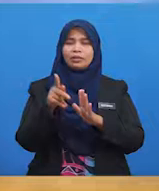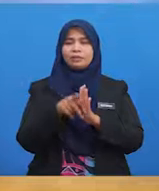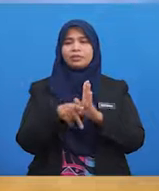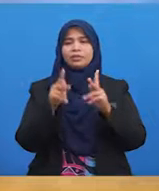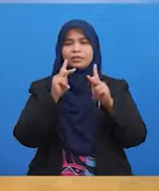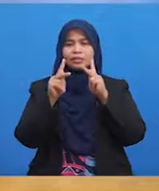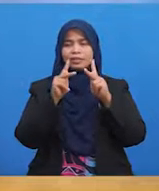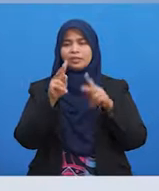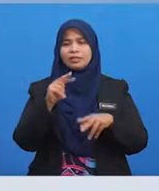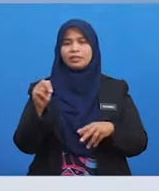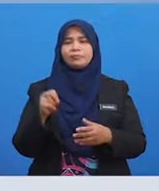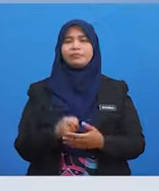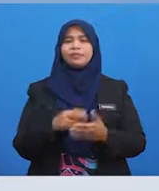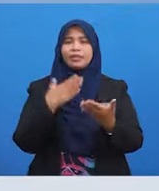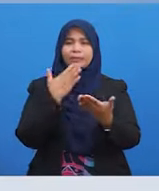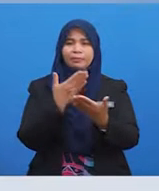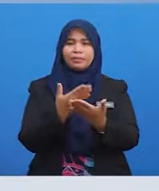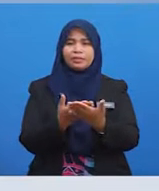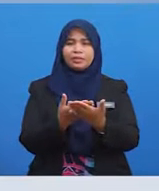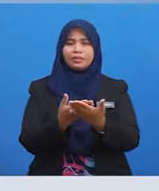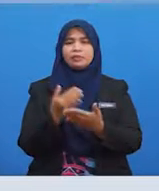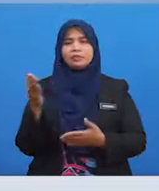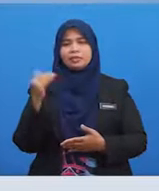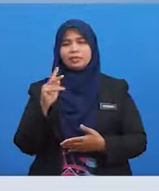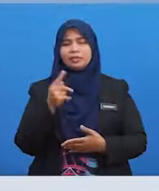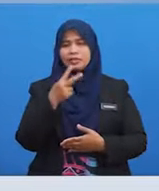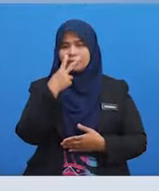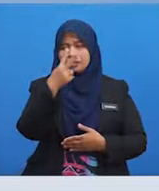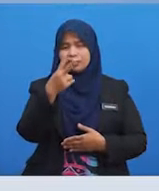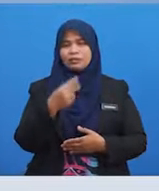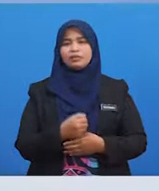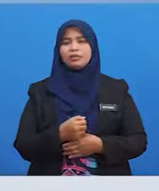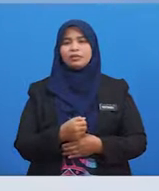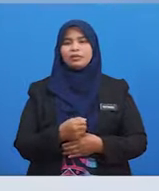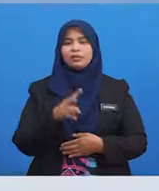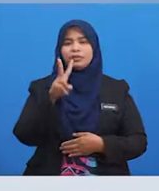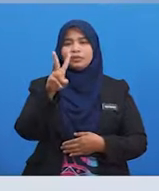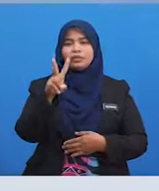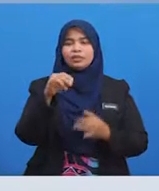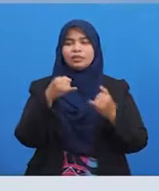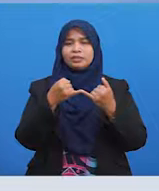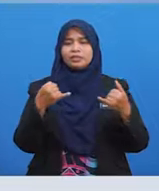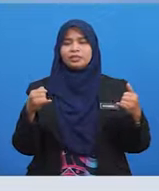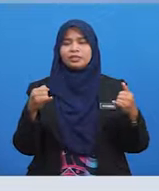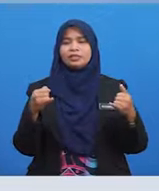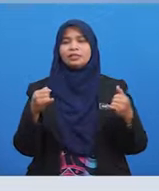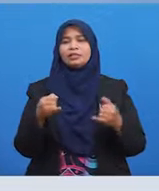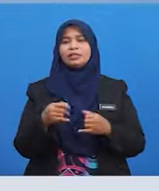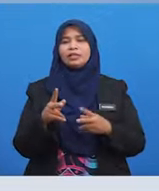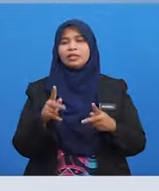bukan? Baik, mari kita lihat dua jenis